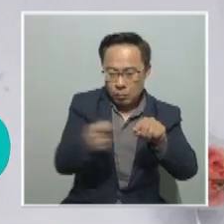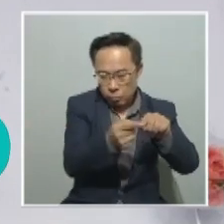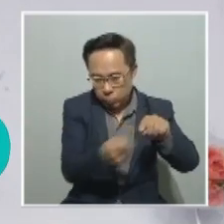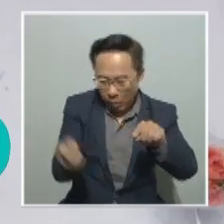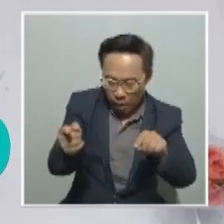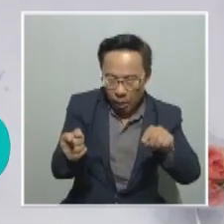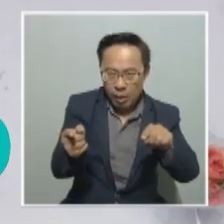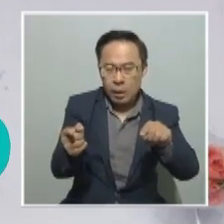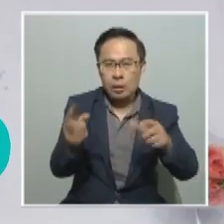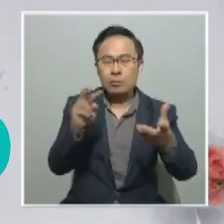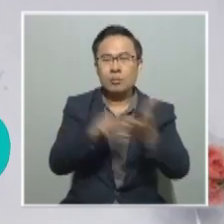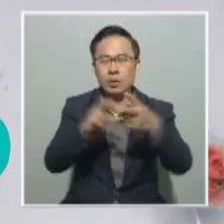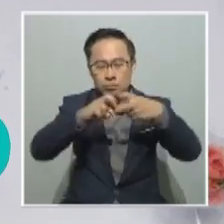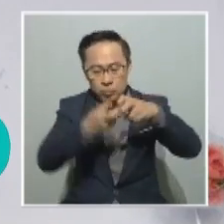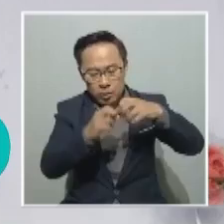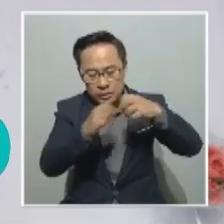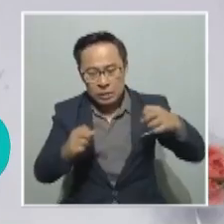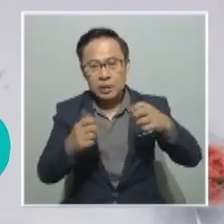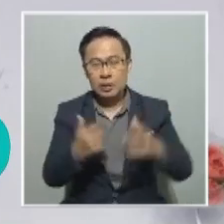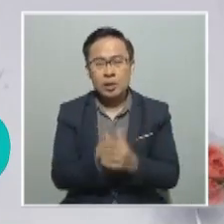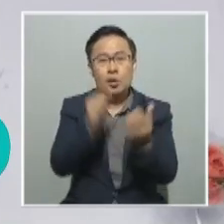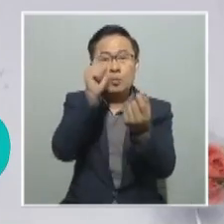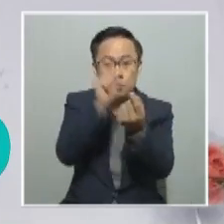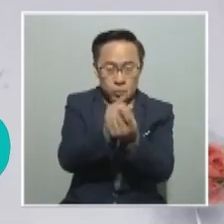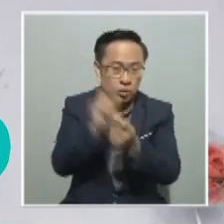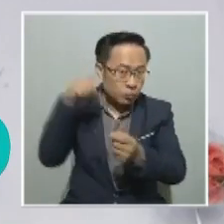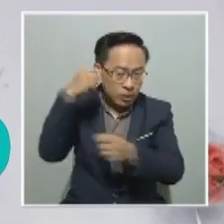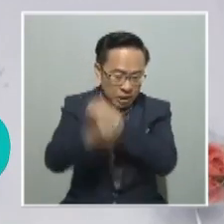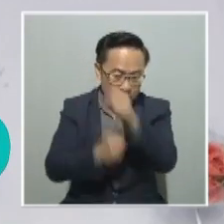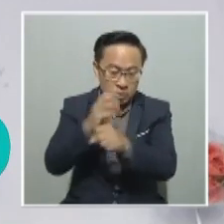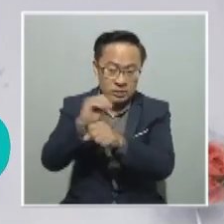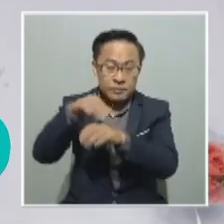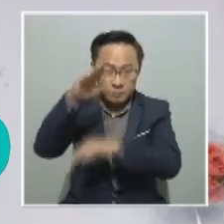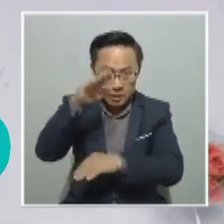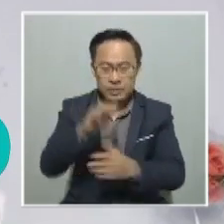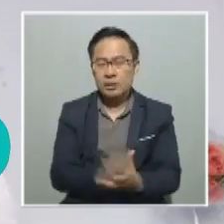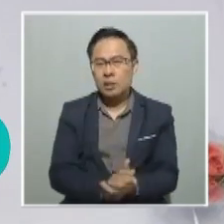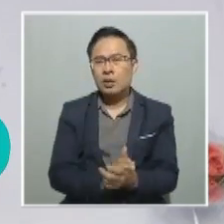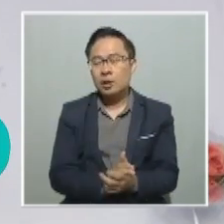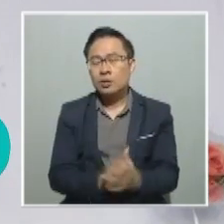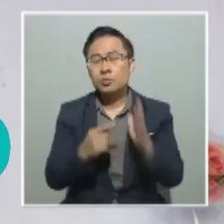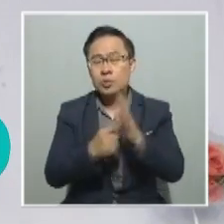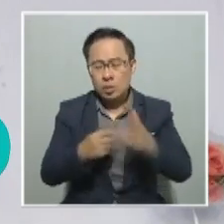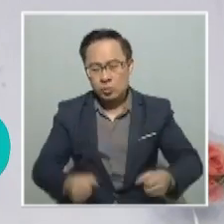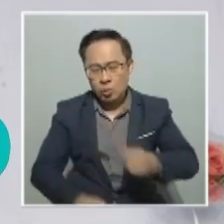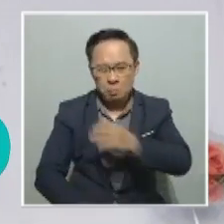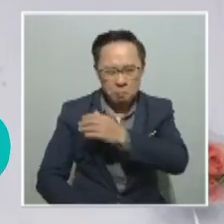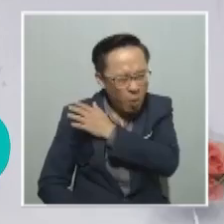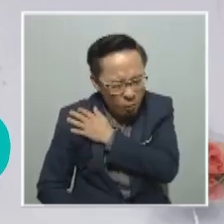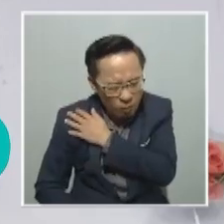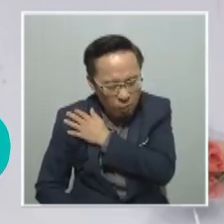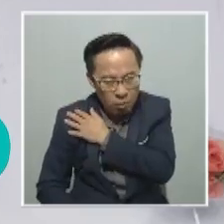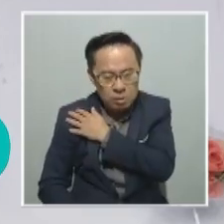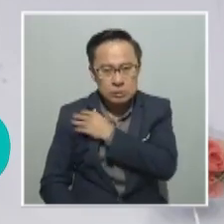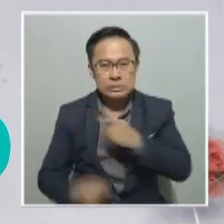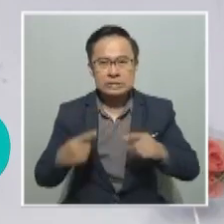อกแล้วว่าเกิดในผู้หญิงอายุมากกว่า40ปีสาเหตุก็จะเกิดจากอุบัติเหตุอันนี้เป็นเจอเยอะนะก ็คือ ไปกระทงกระแทกอะไรมาพอกระแทกเสร็จปุ๊บ